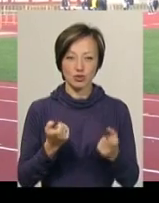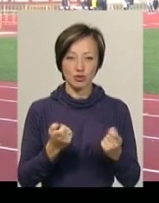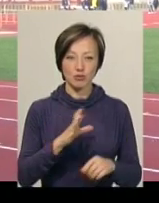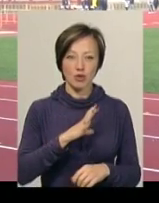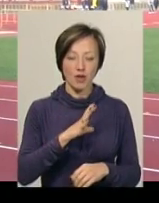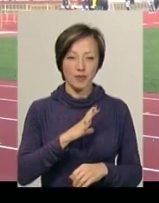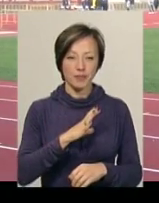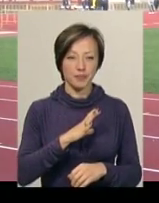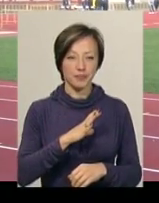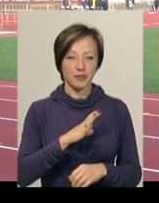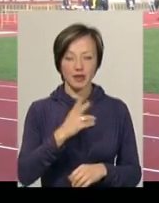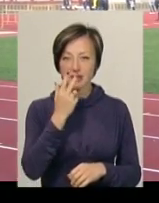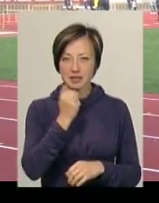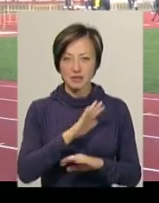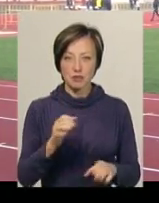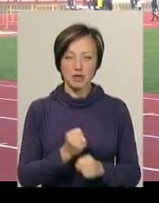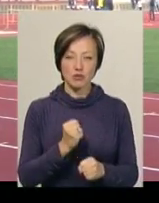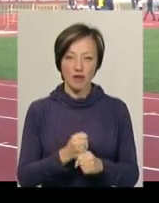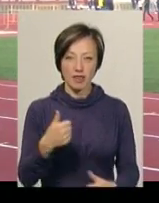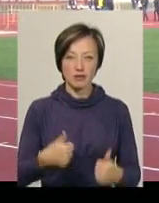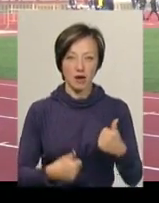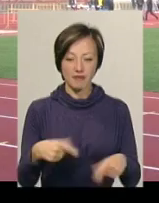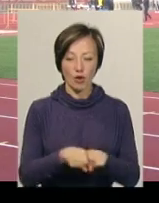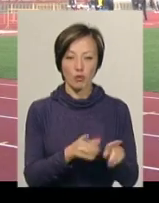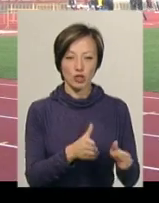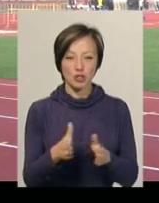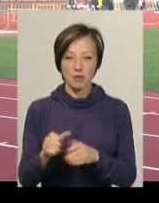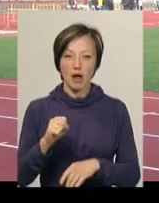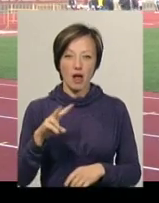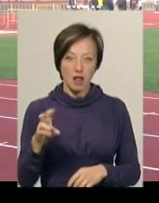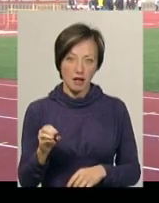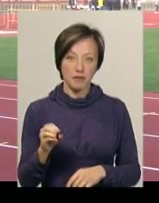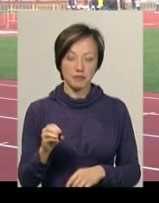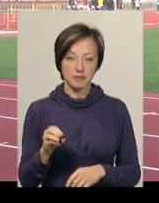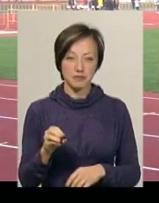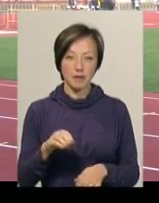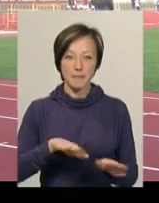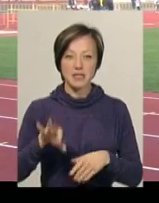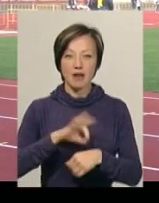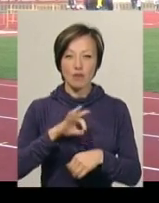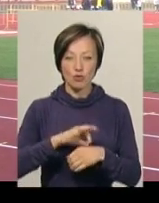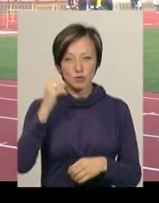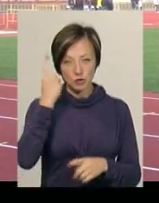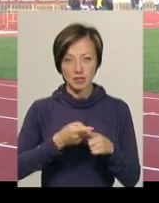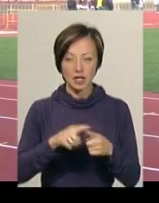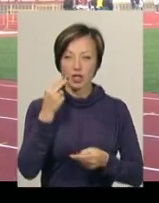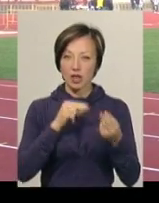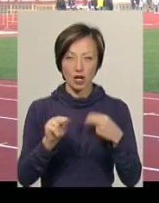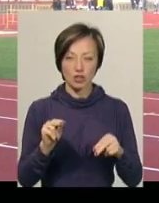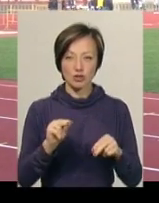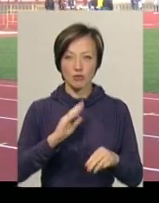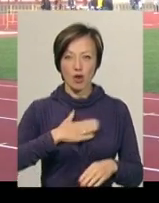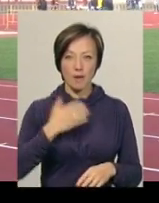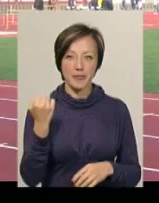було незвично працювати на змаганнях в такому режимі, але після хвороби, я думаю, це найкраща